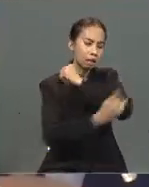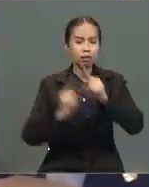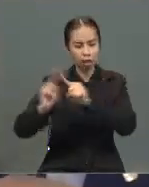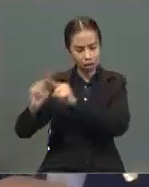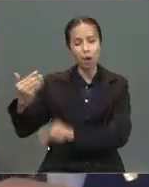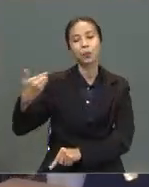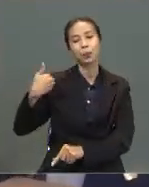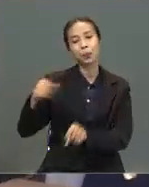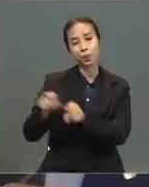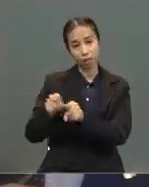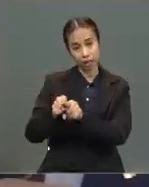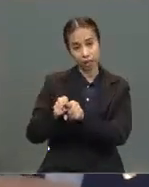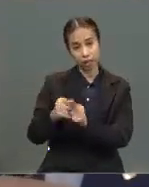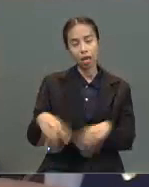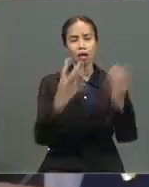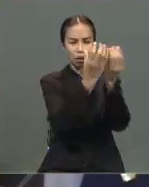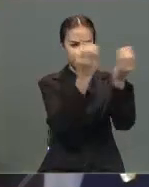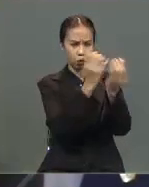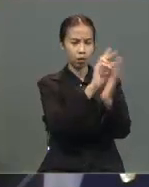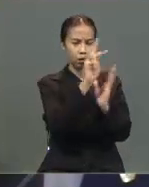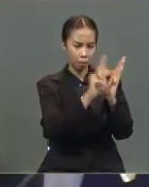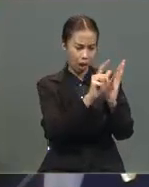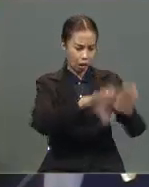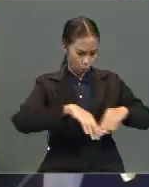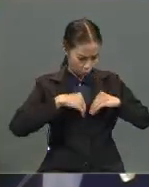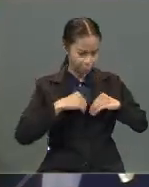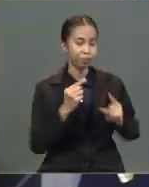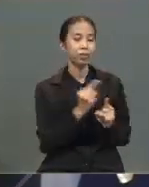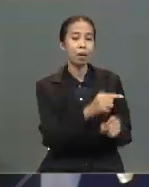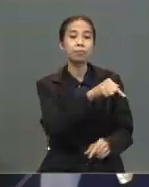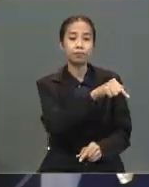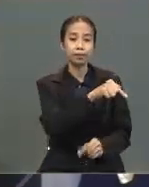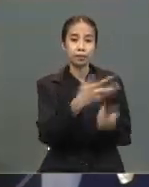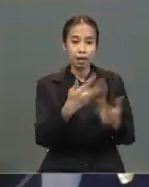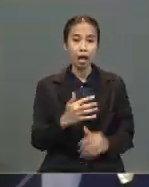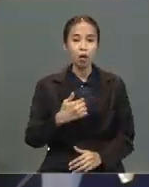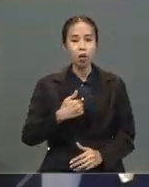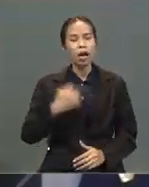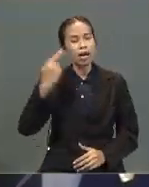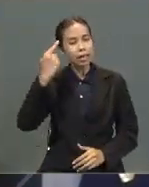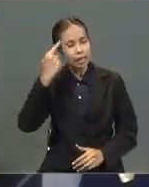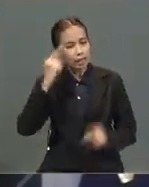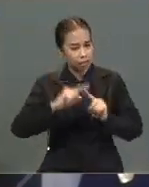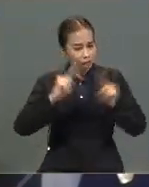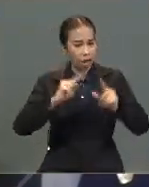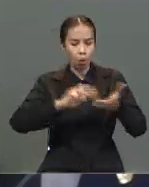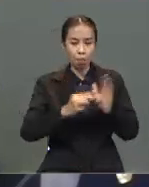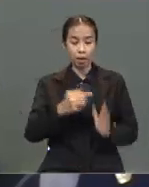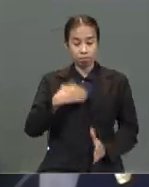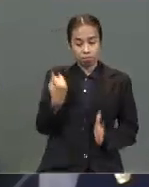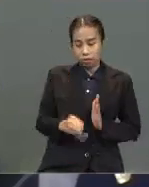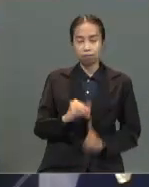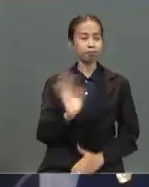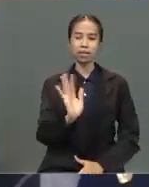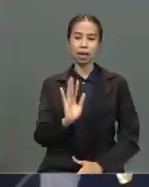แล้วรวมถึงอยู่ภายใต้แล้วทำไมหนูแล้วเรื่องของการแสดงออกในความคิดนะครับเห็นต่างไม่ได้แปลว่าเป็นอาชญากรนะ